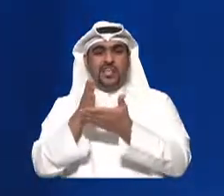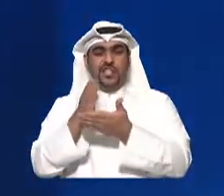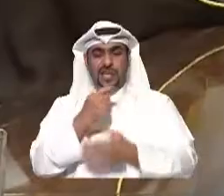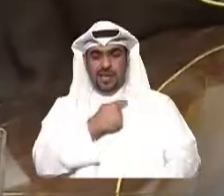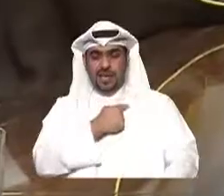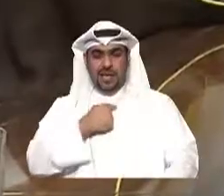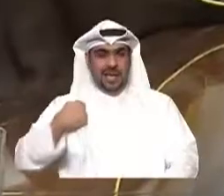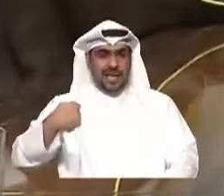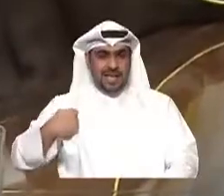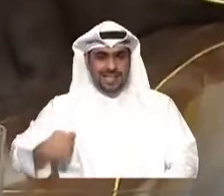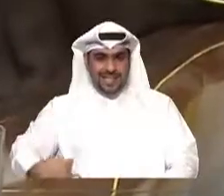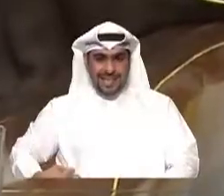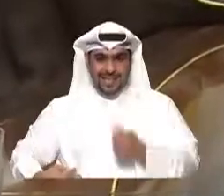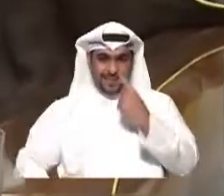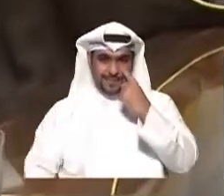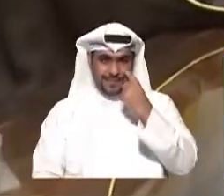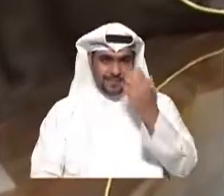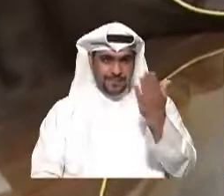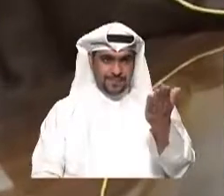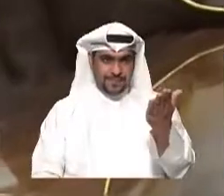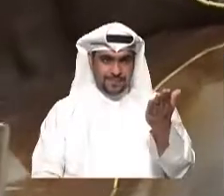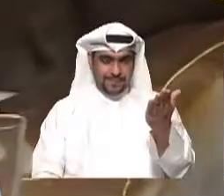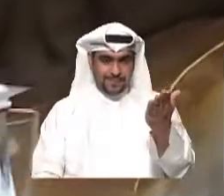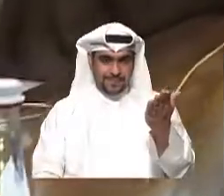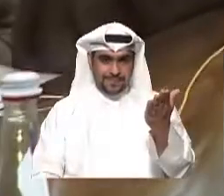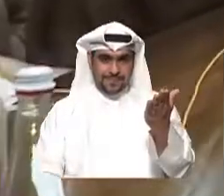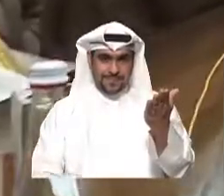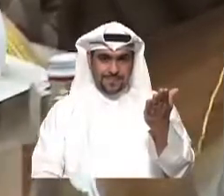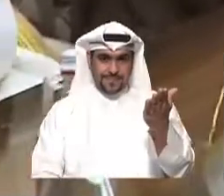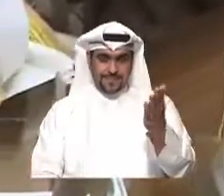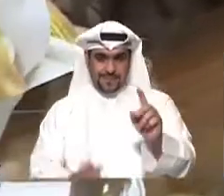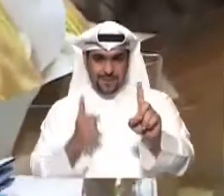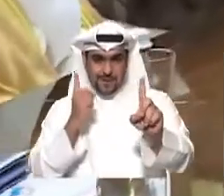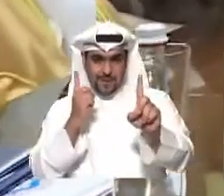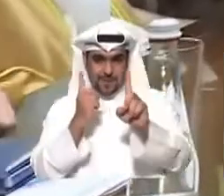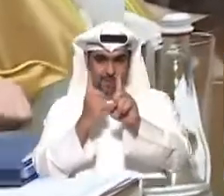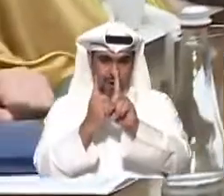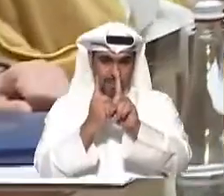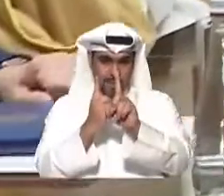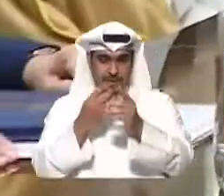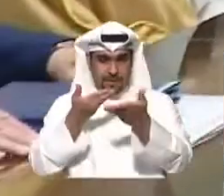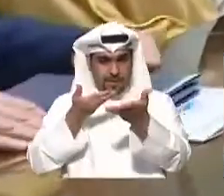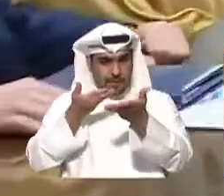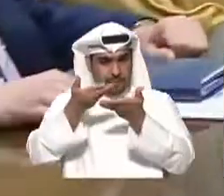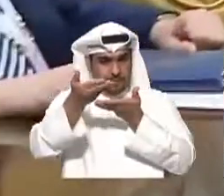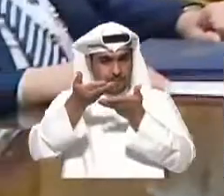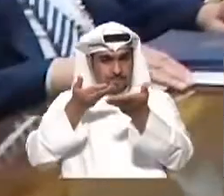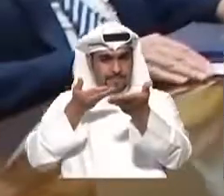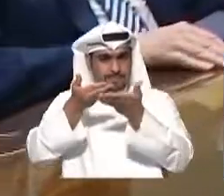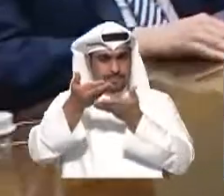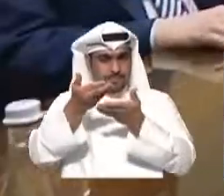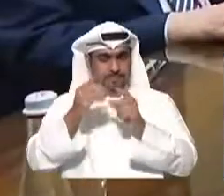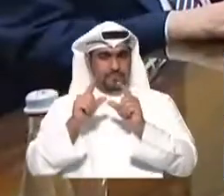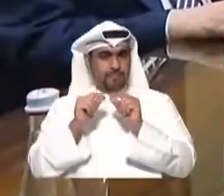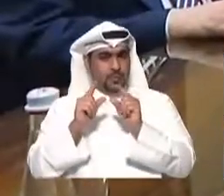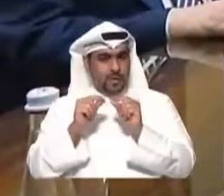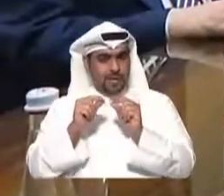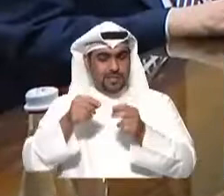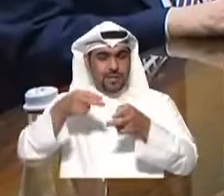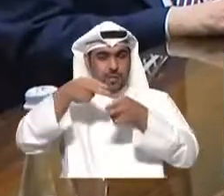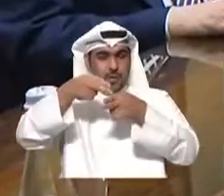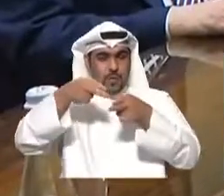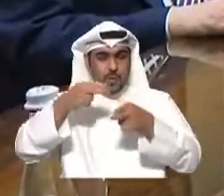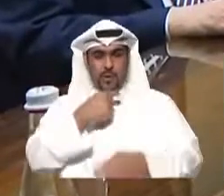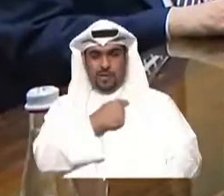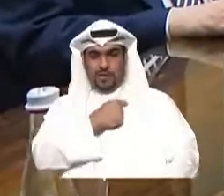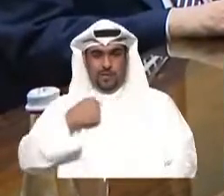الوسطى وجنوب آسيا. وتم خلال اللقاء استعراض مجمل العلاقات الثنائية الوثيقة الكويتية